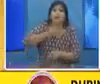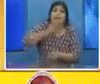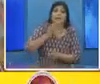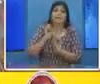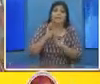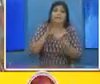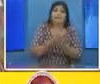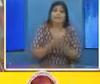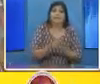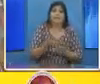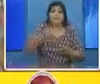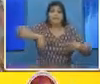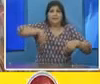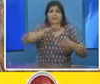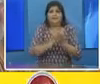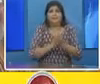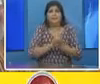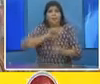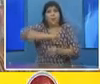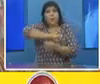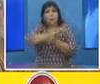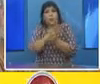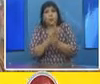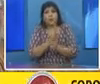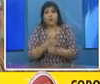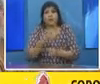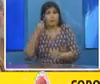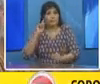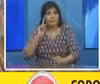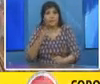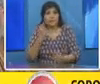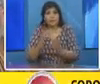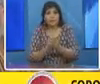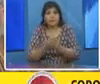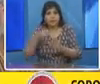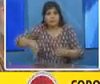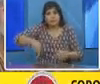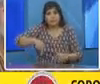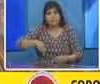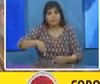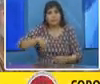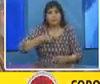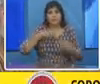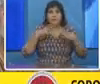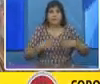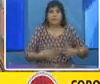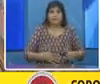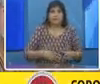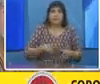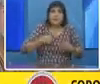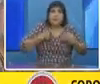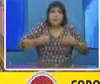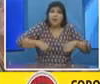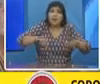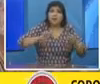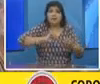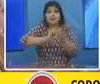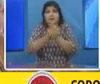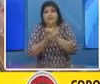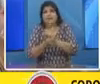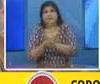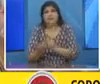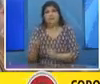प्यारे देशवासियों, कोरोना वायरस ने निश्चित रूप से हमारे जीवन जीने के तरीकों में बदलाव